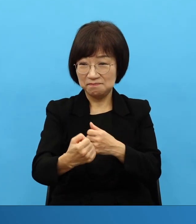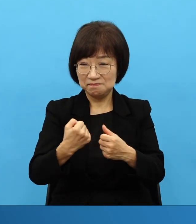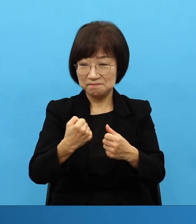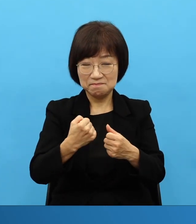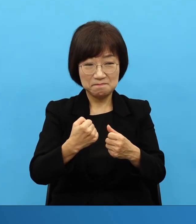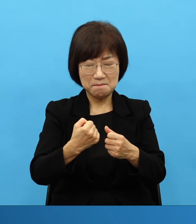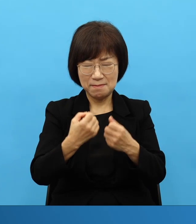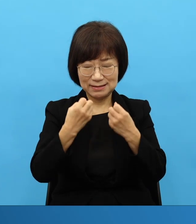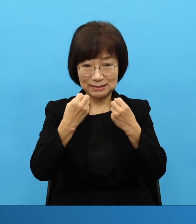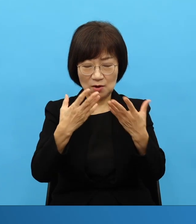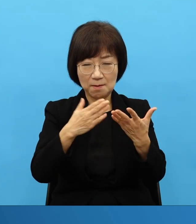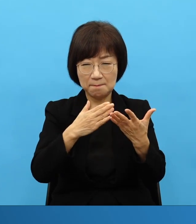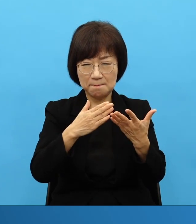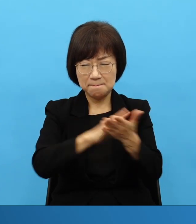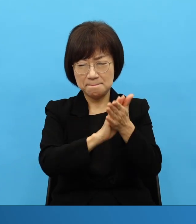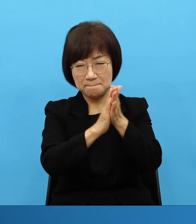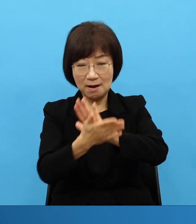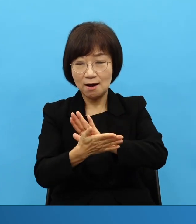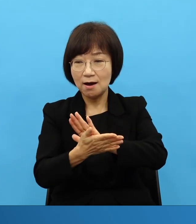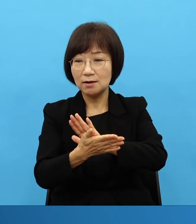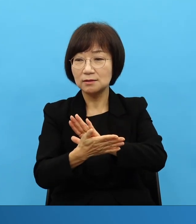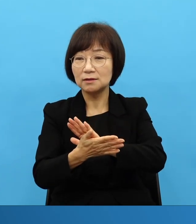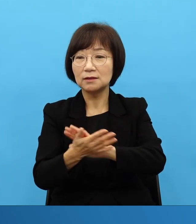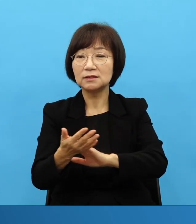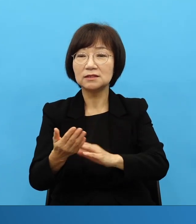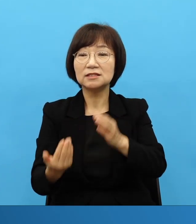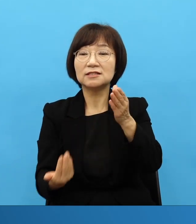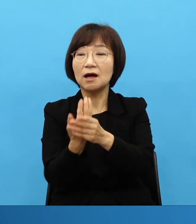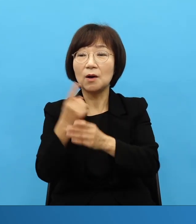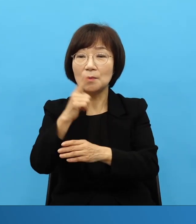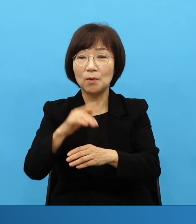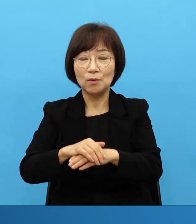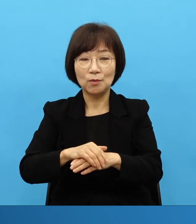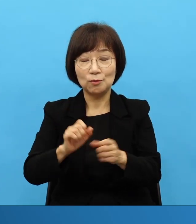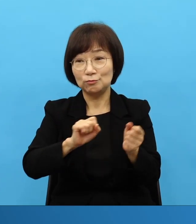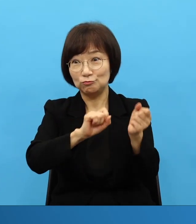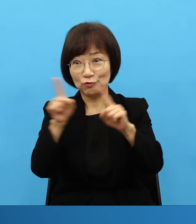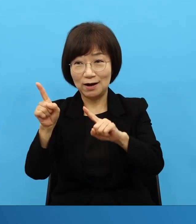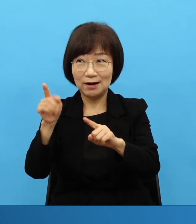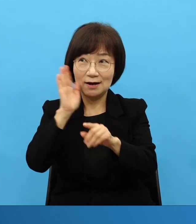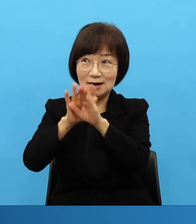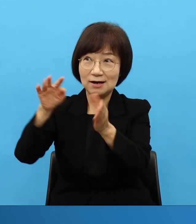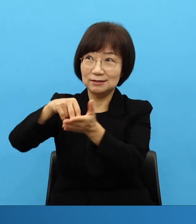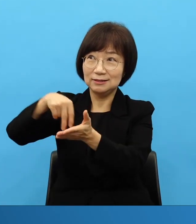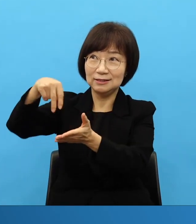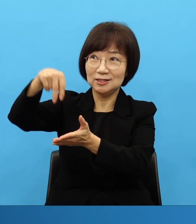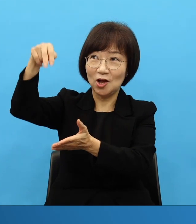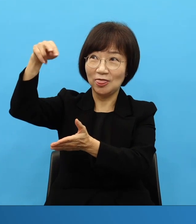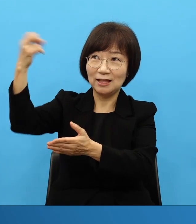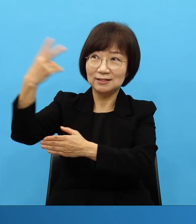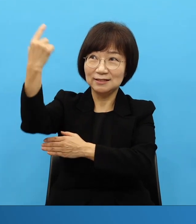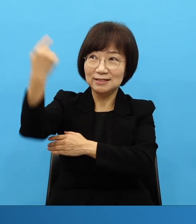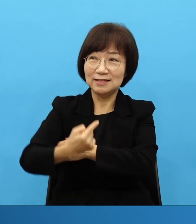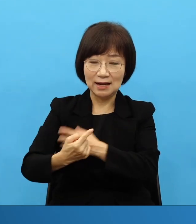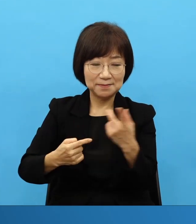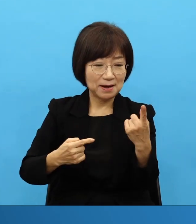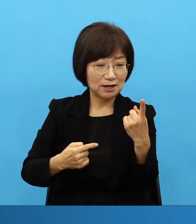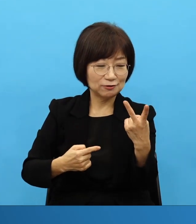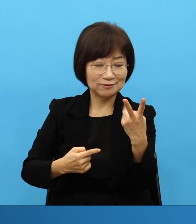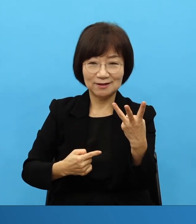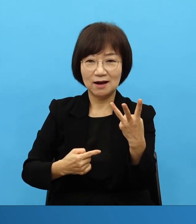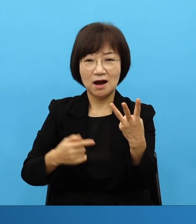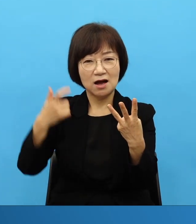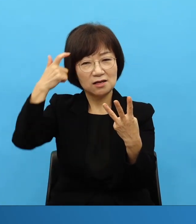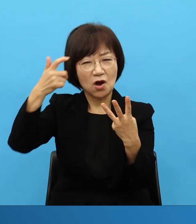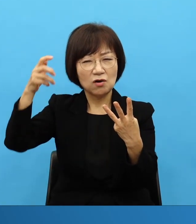that completely overturns our spiritual background. 성천, 재림. It is the resurrection, 이거 it is the 아무것도 아닌 얘기처럼 ascension, it 보이지만 also the second 영적으로 coming.